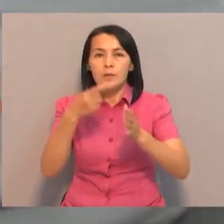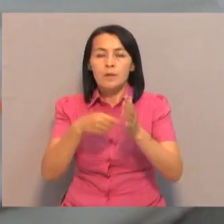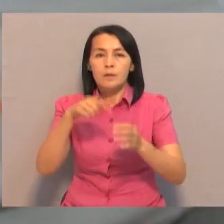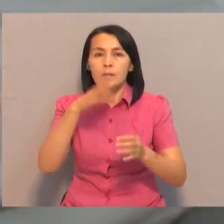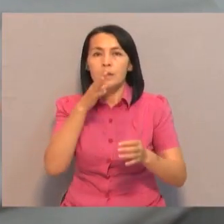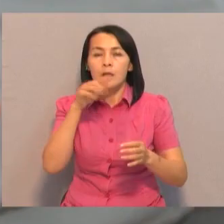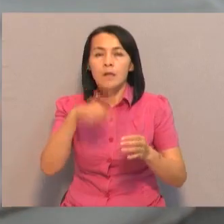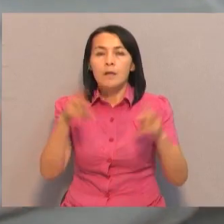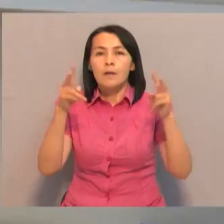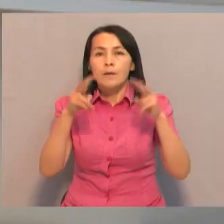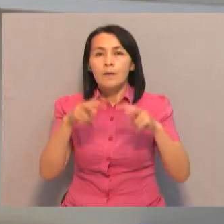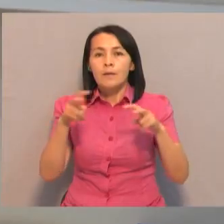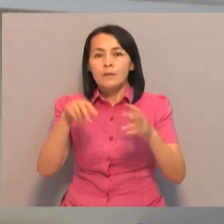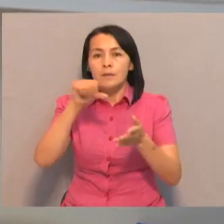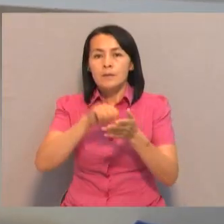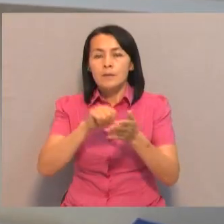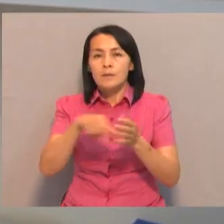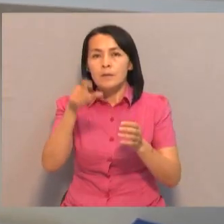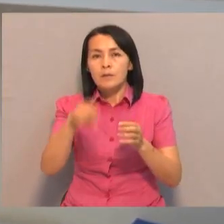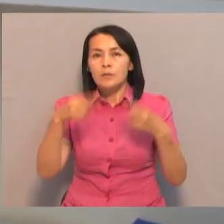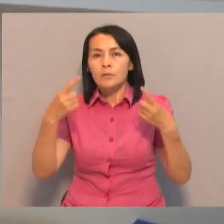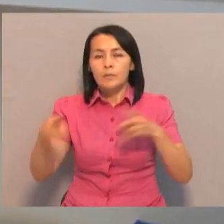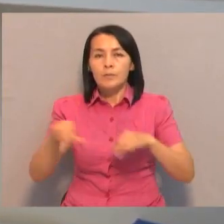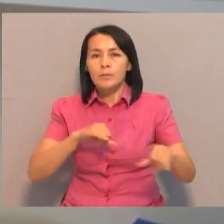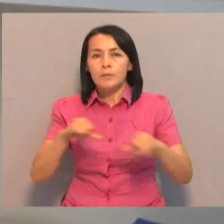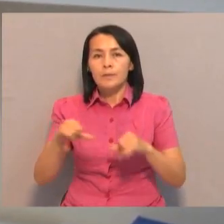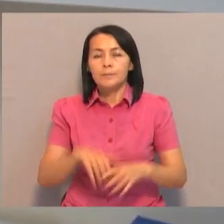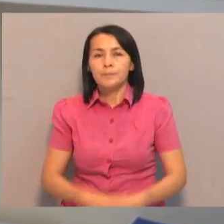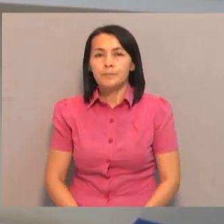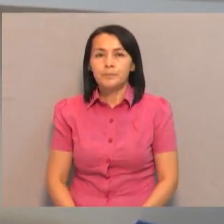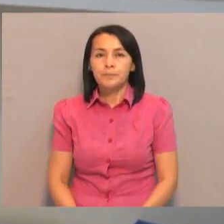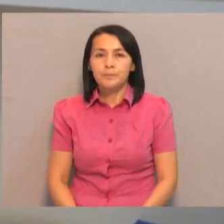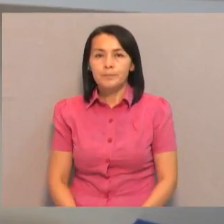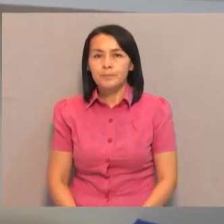настоящее время проверяется причастность подозреваемой к другим аналогичным преступлениям.